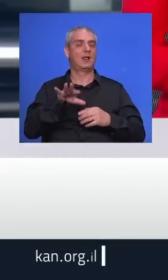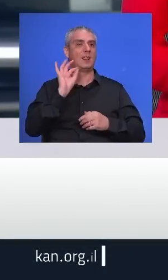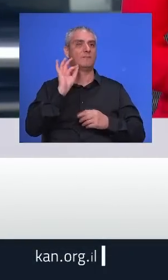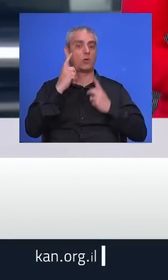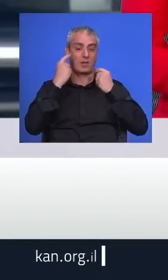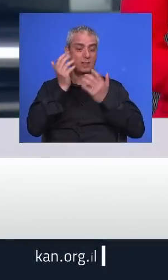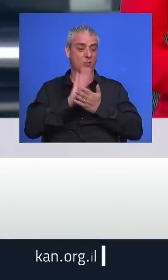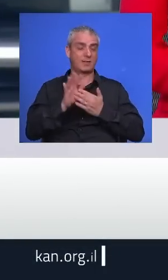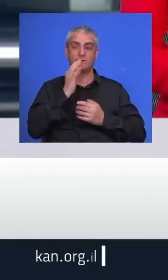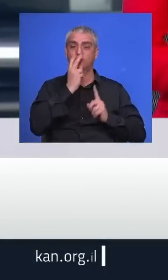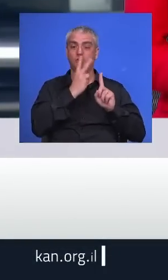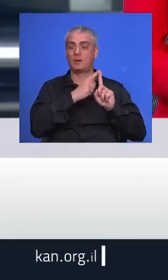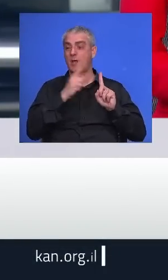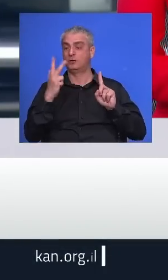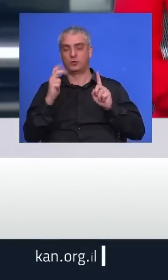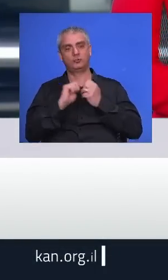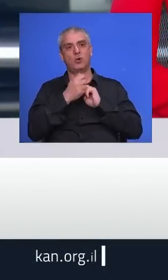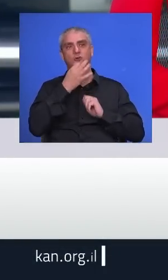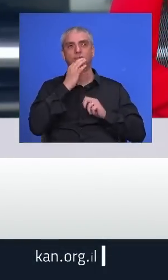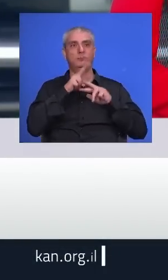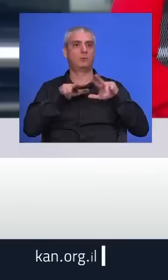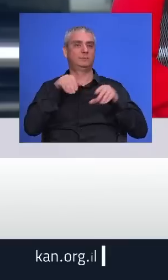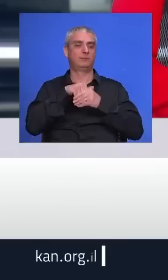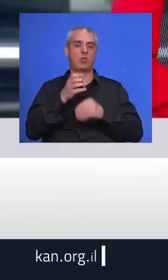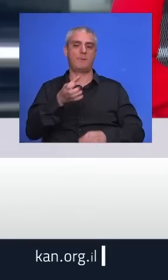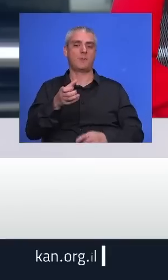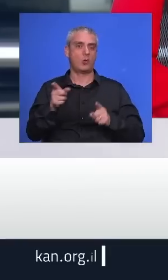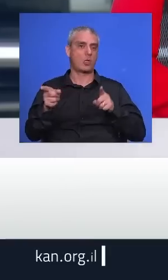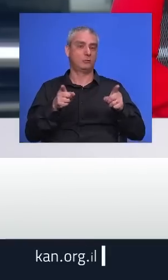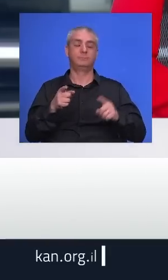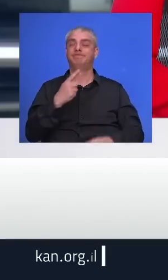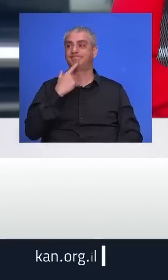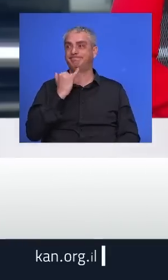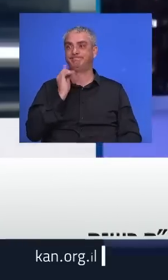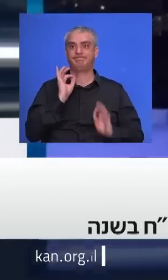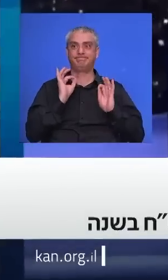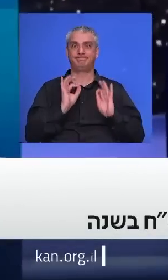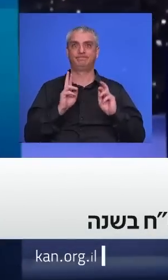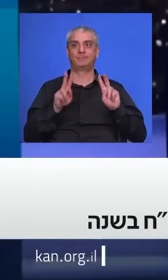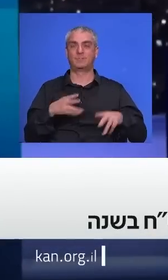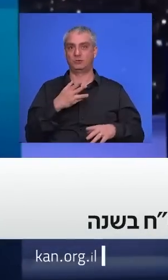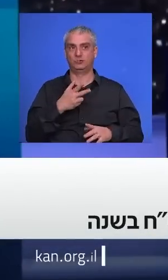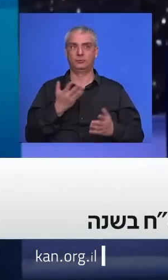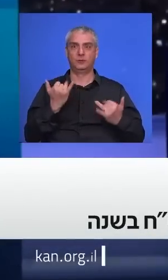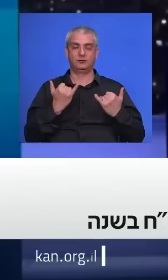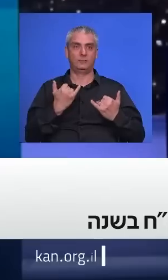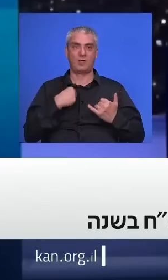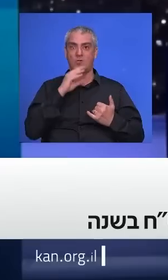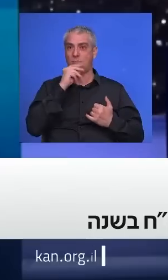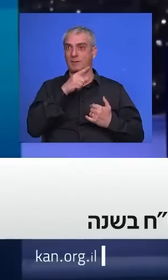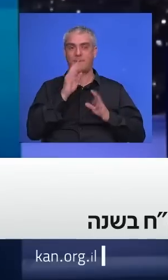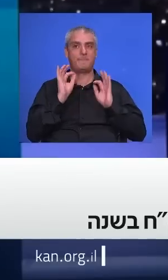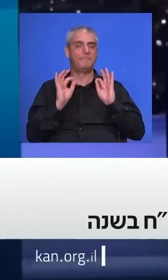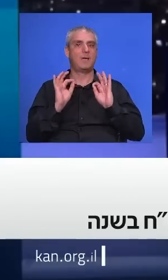חינם לבני שנתיים עד שלוש או שיפור המצב במעונות. ממש כך, מיכל, על הפרק אנחנו מדברים באמת